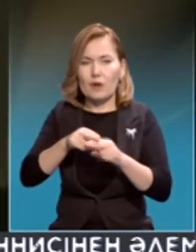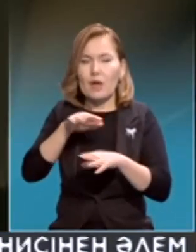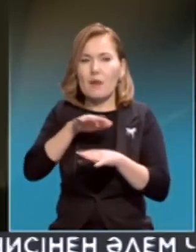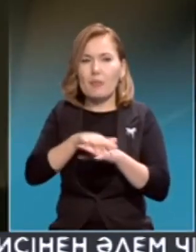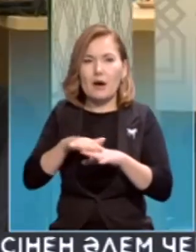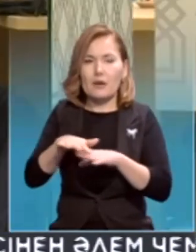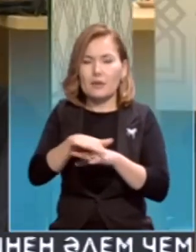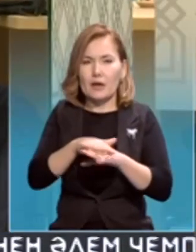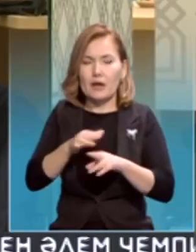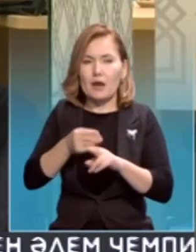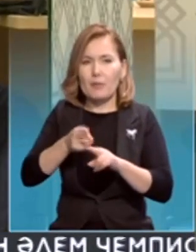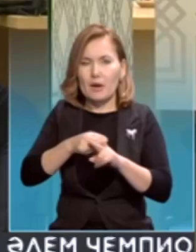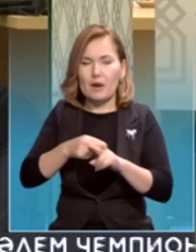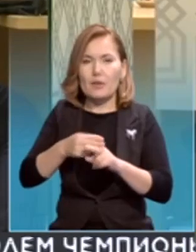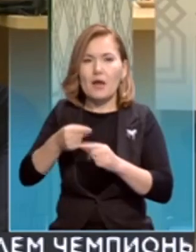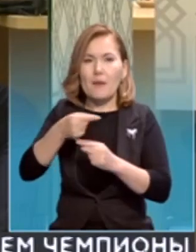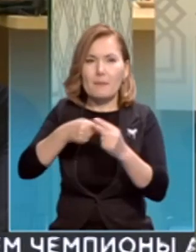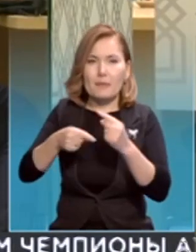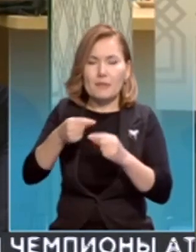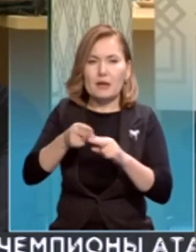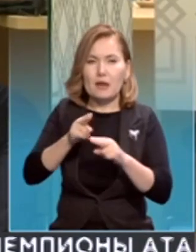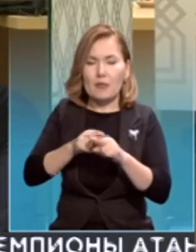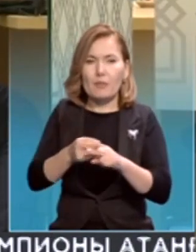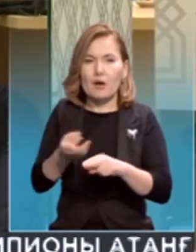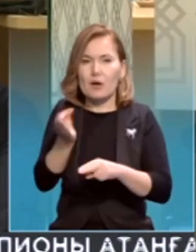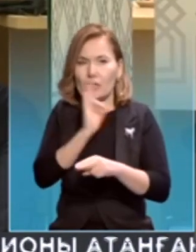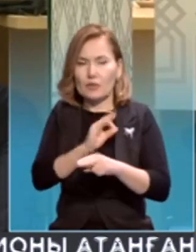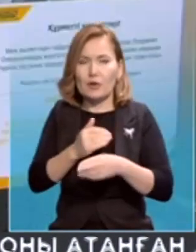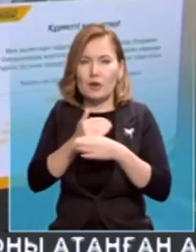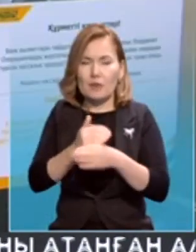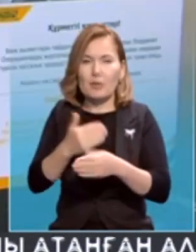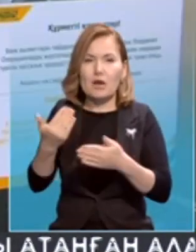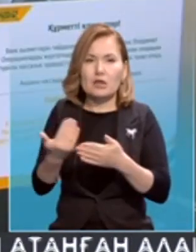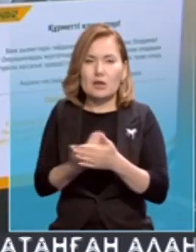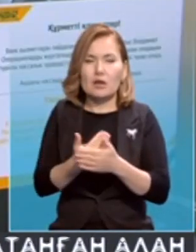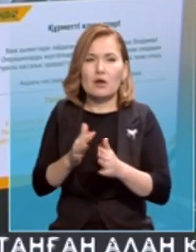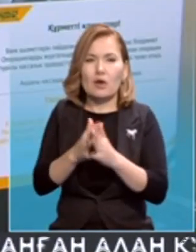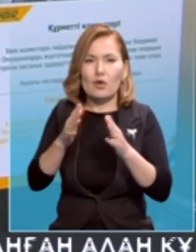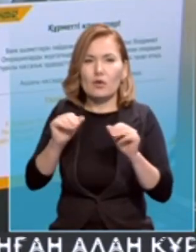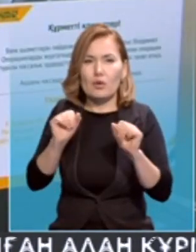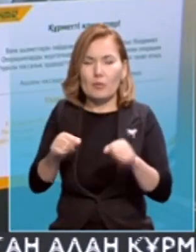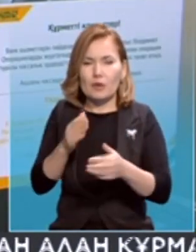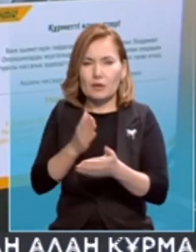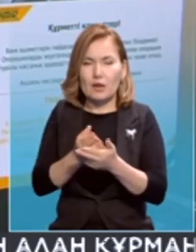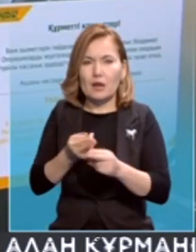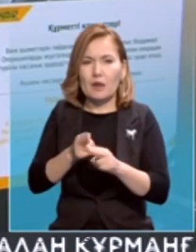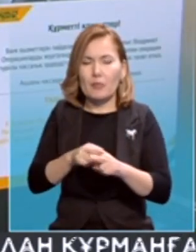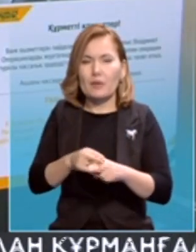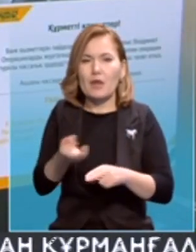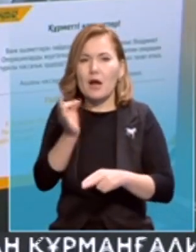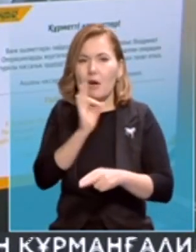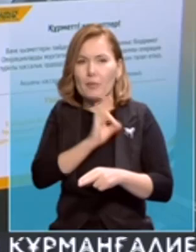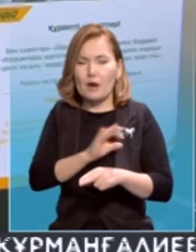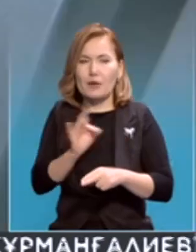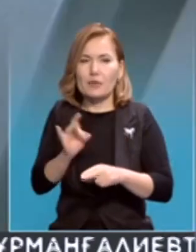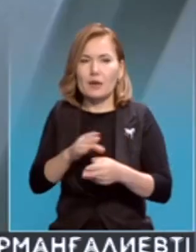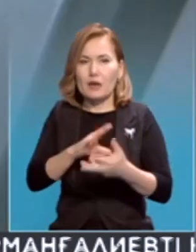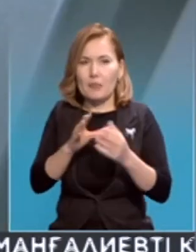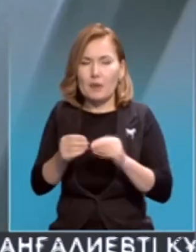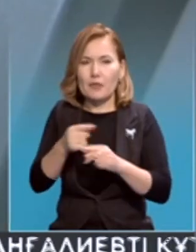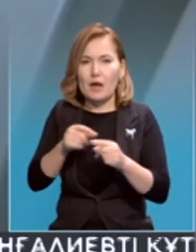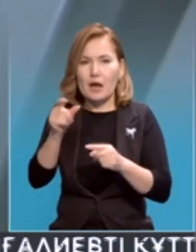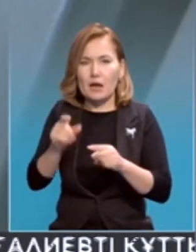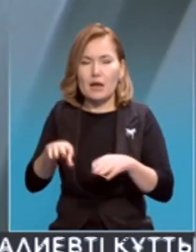халыққа емес, бизнеске көбірек несие бөлуге бағыттау үшін жақсы мүмкіндік деп санайды. Өйткені елде тұтынушылық несиенің көлемі